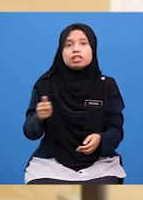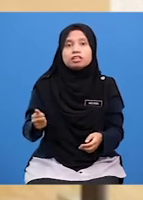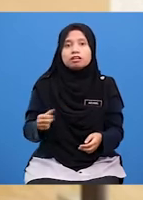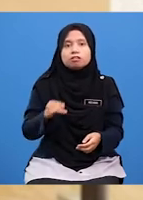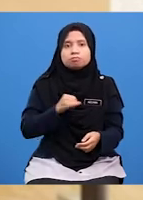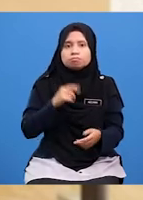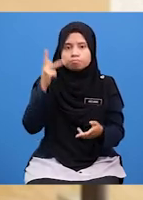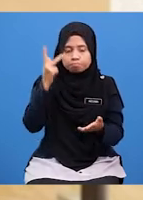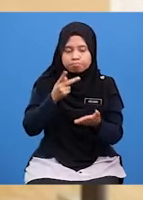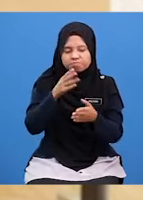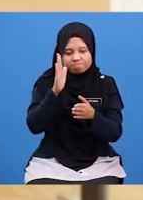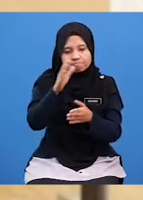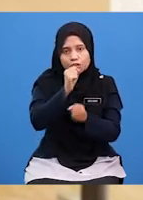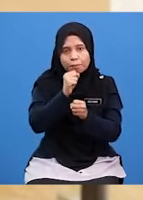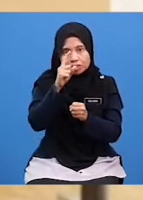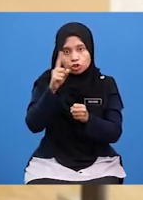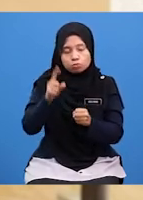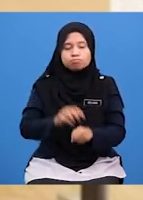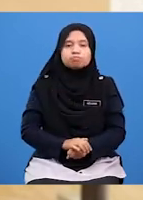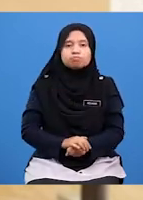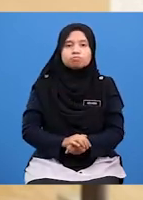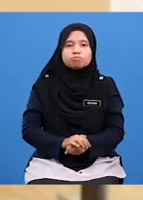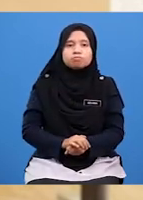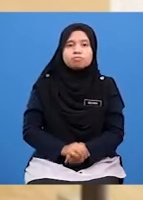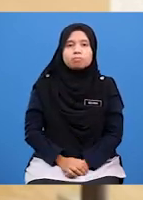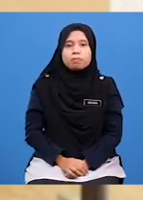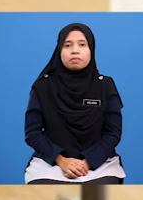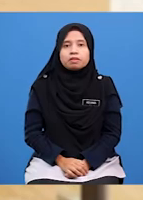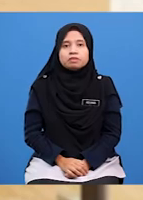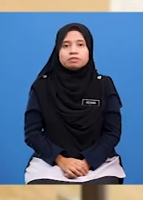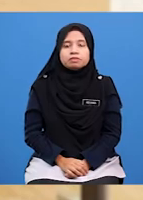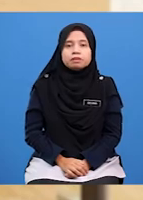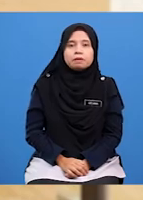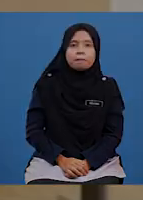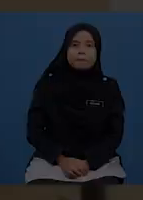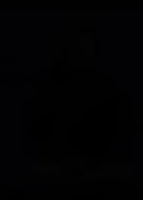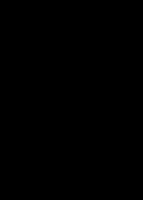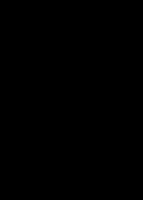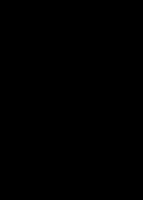percaya anda dapat sesuatu dari PDP pada hari ini. Gambatin, Jah Madan.